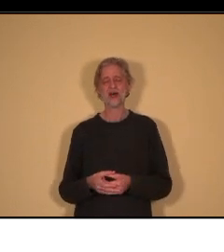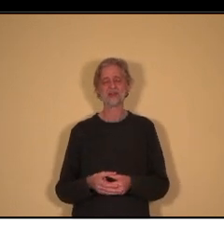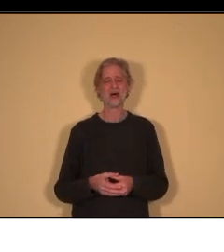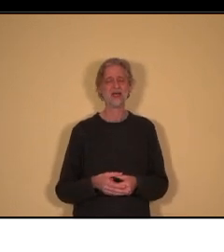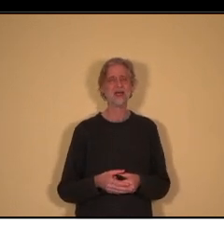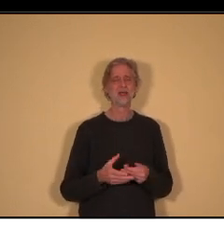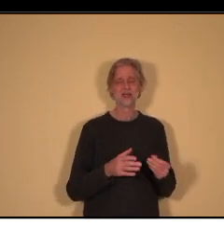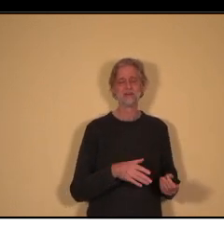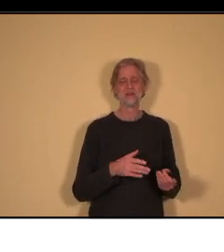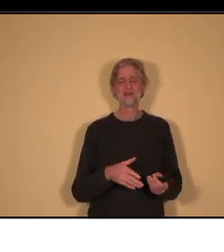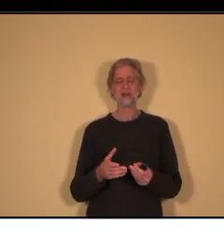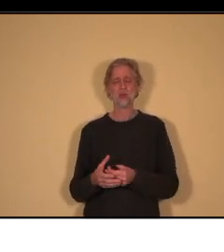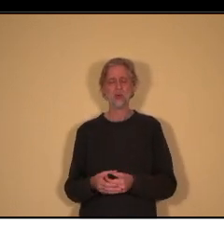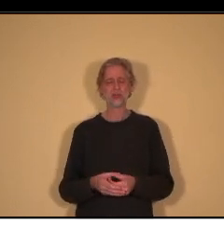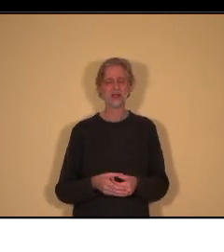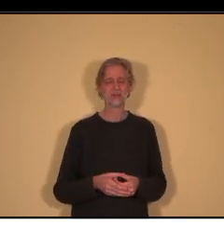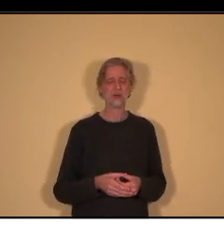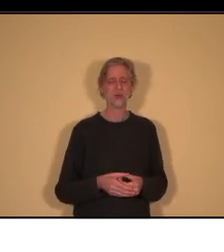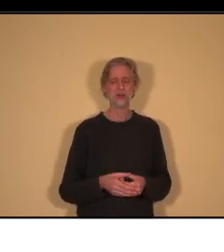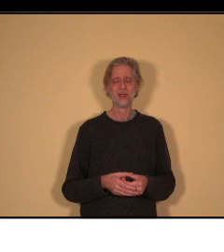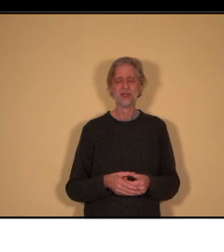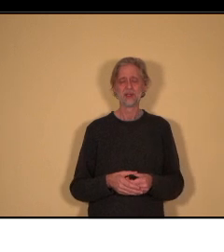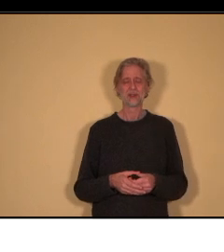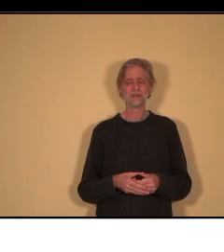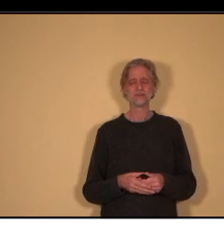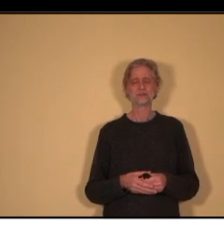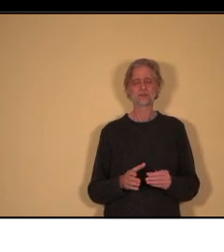plus H2 gibt CO und H2O.